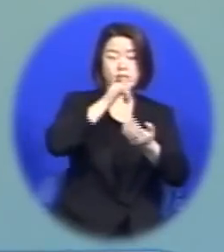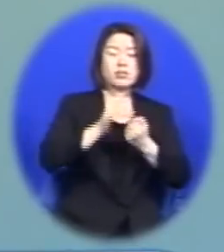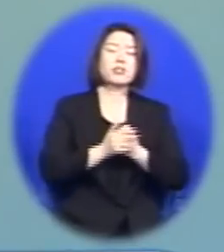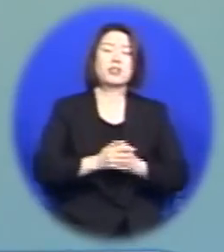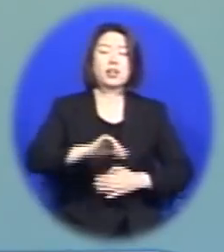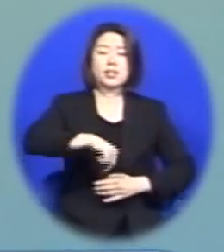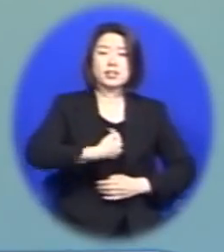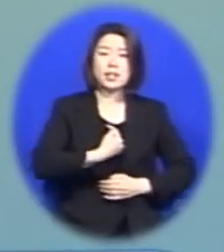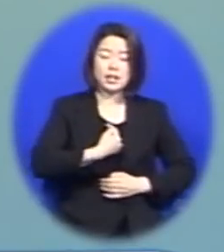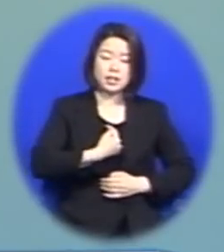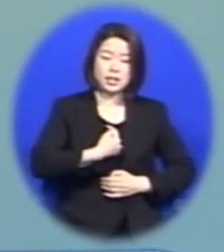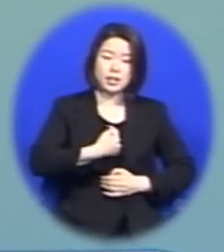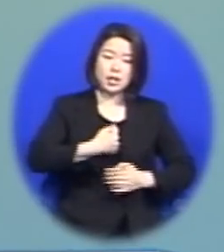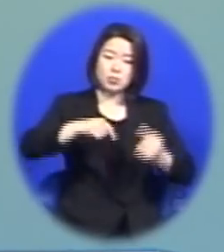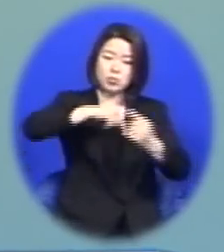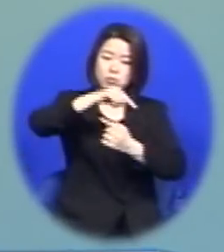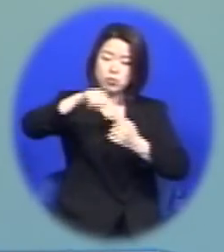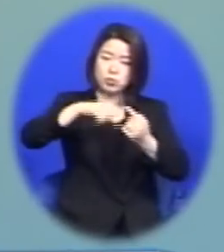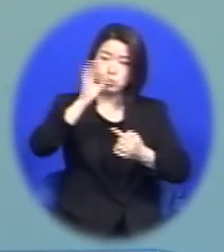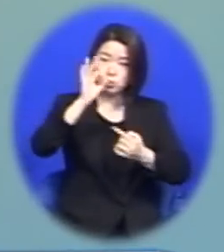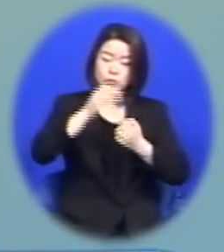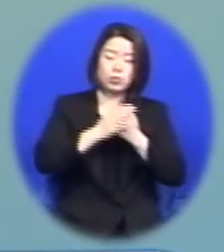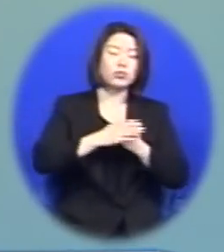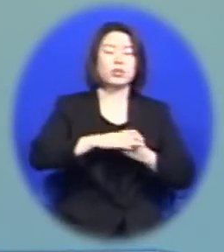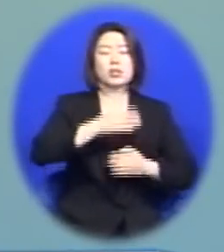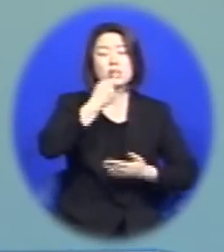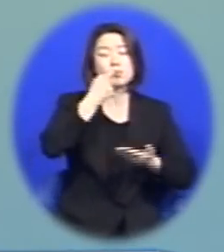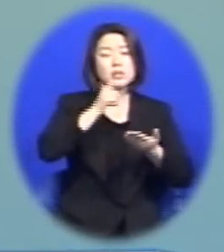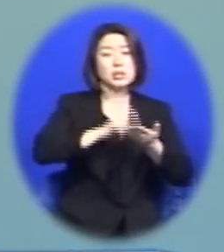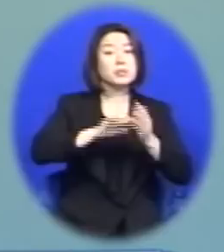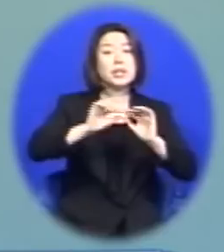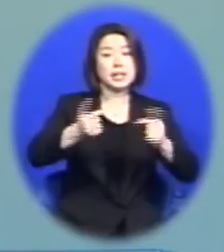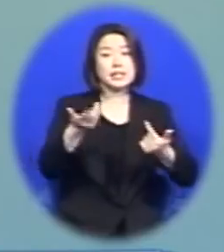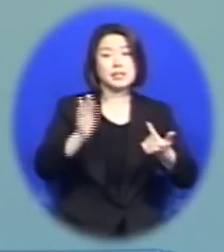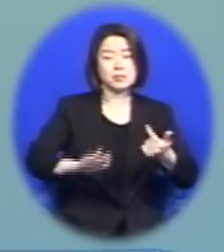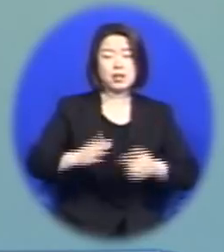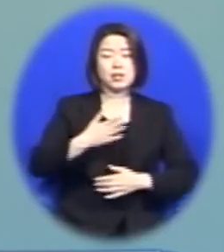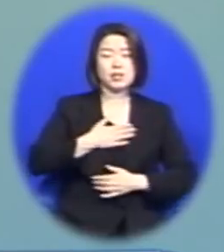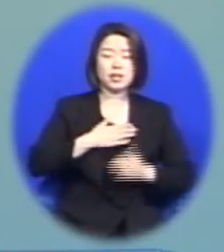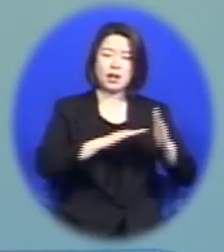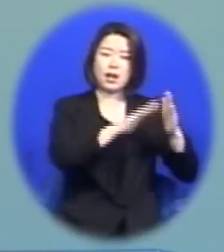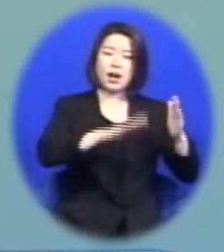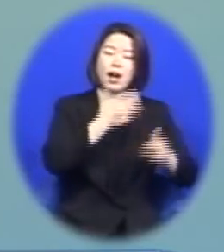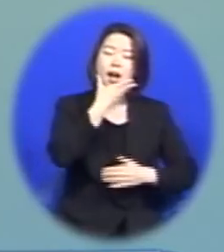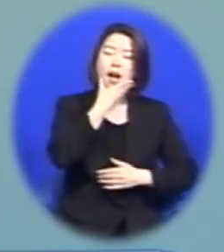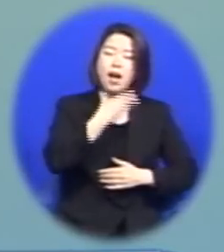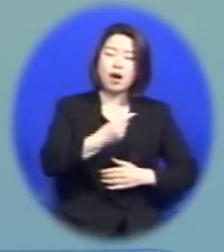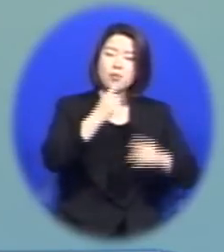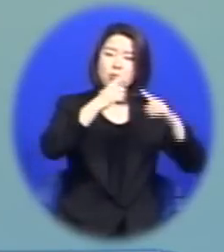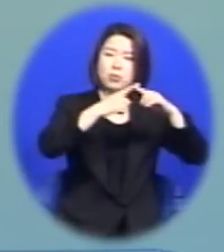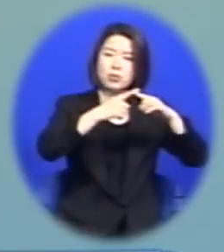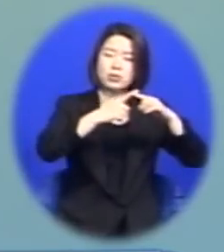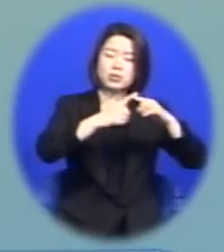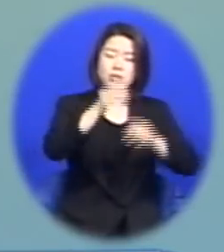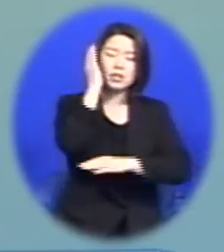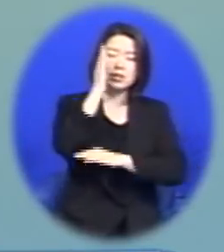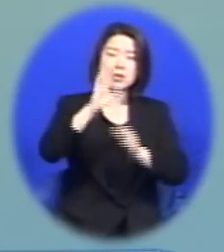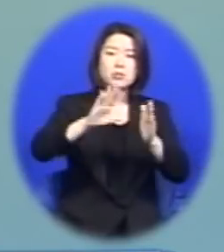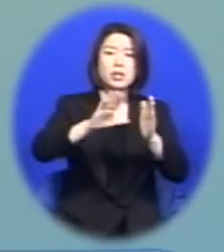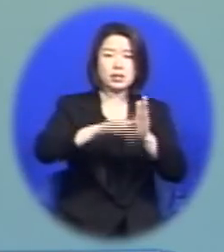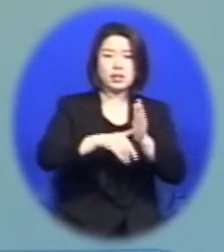자기 형편도 쉬운 건 아니지만 자기가 행복 플러스 세미나 때 너무나 많은 은혜를 받고 가정의 회복을